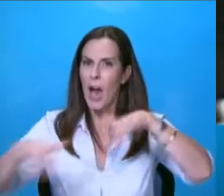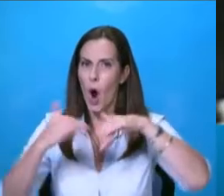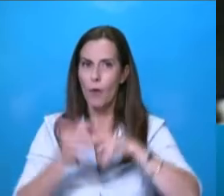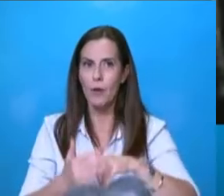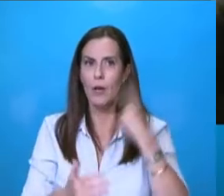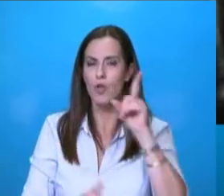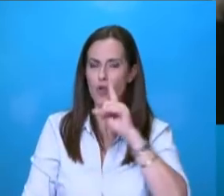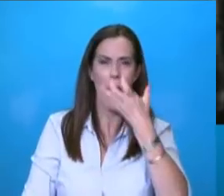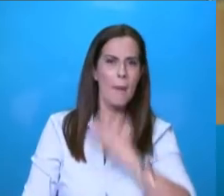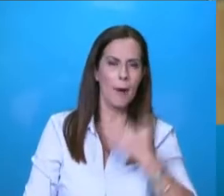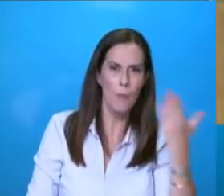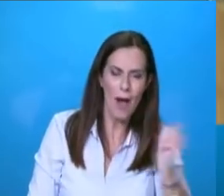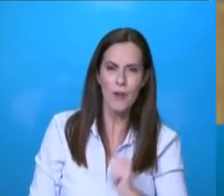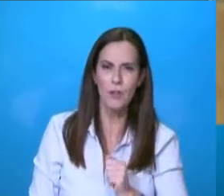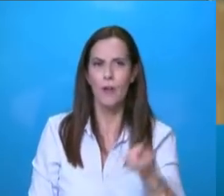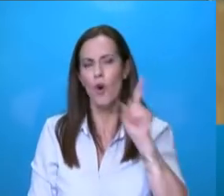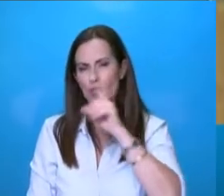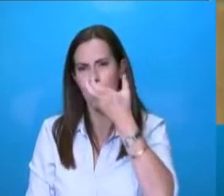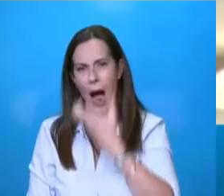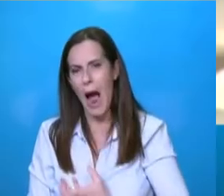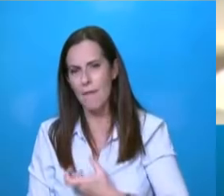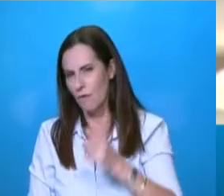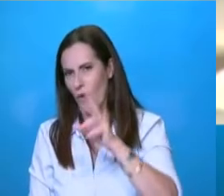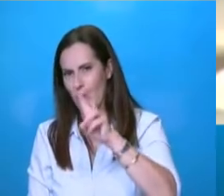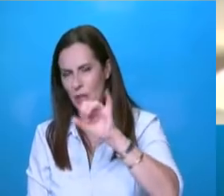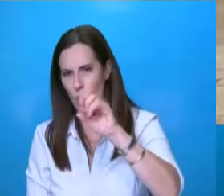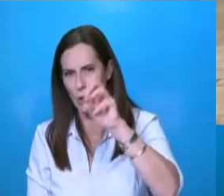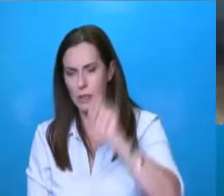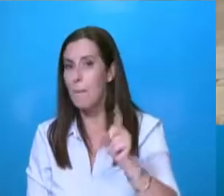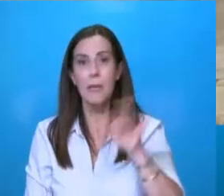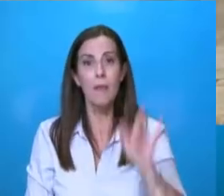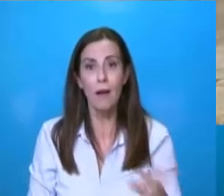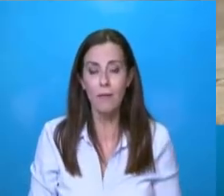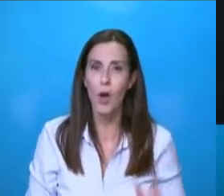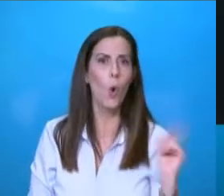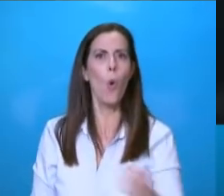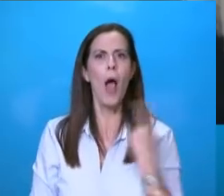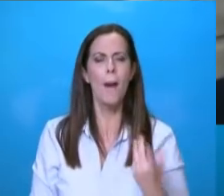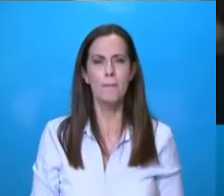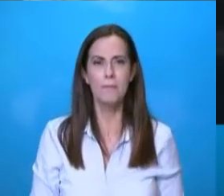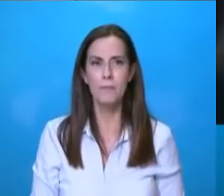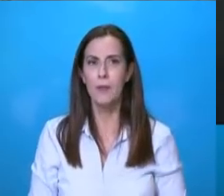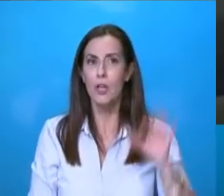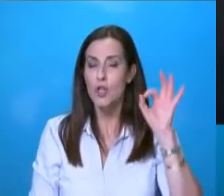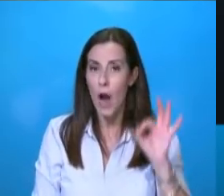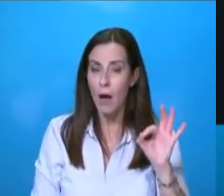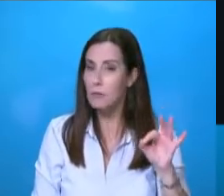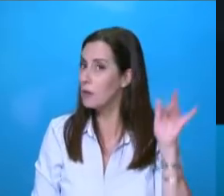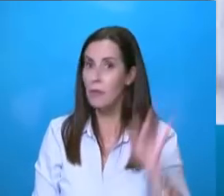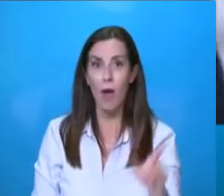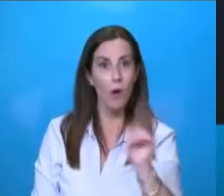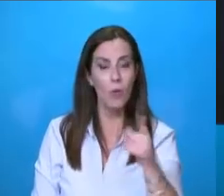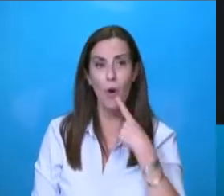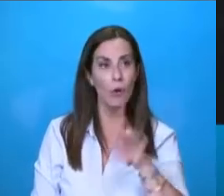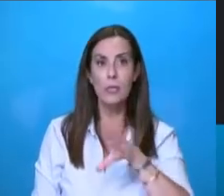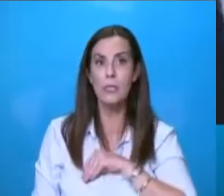על שם הרבי מלובביץ' ואחר על שם הרב עובדיה. מי התנגד? כולם. נציגי ש"ס התנגדו לקרוא